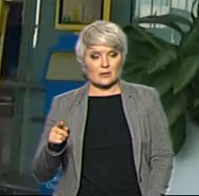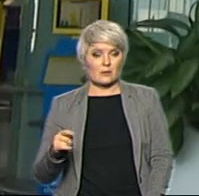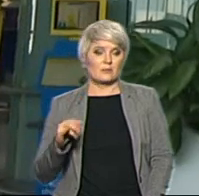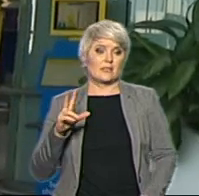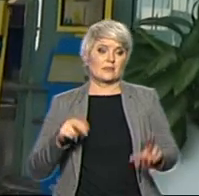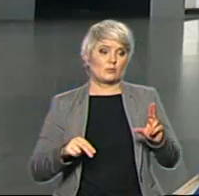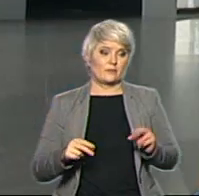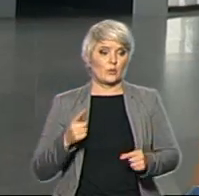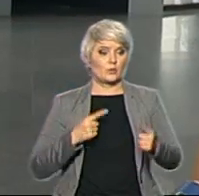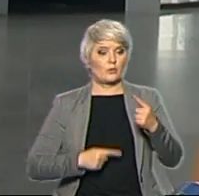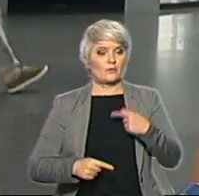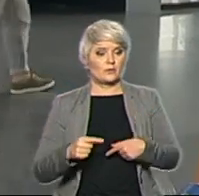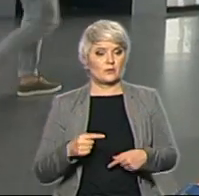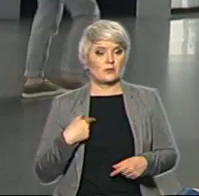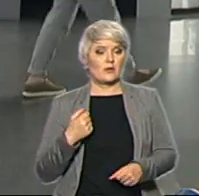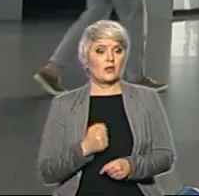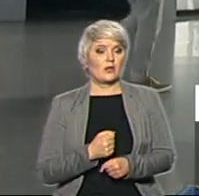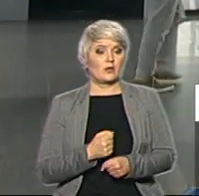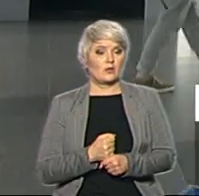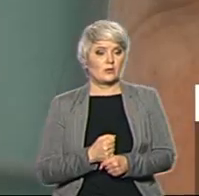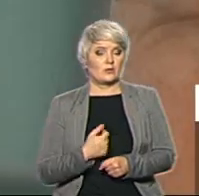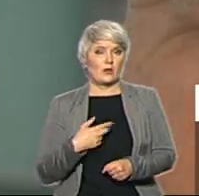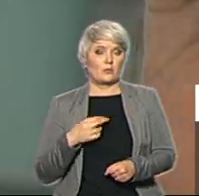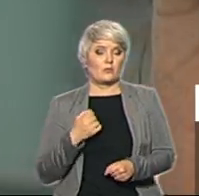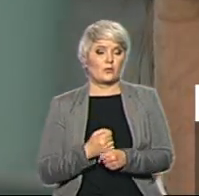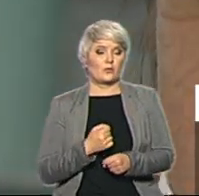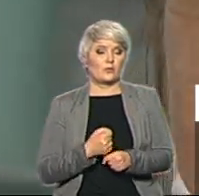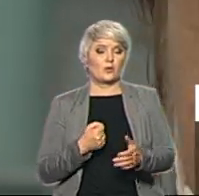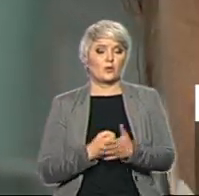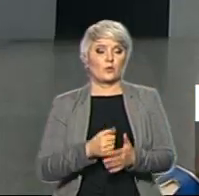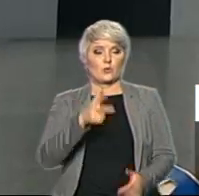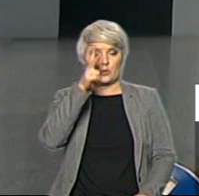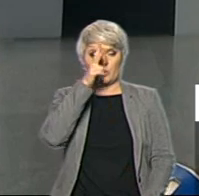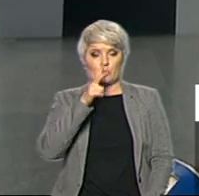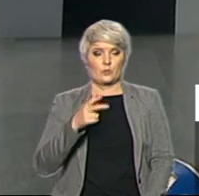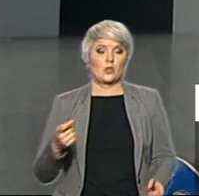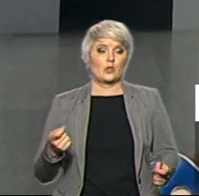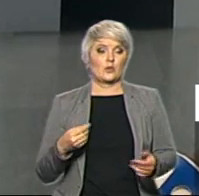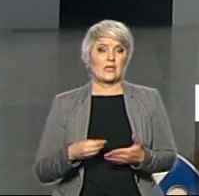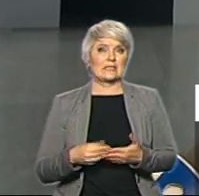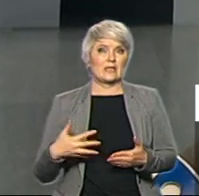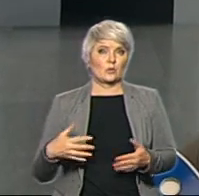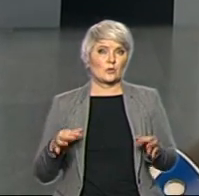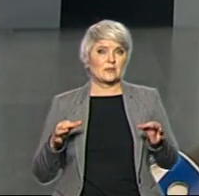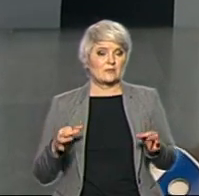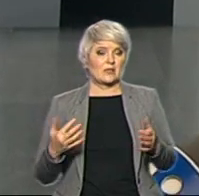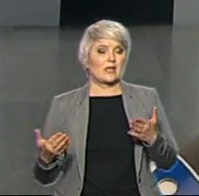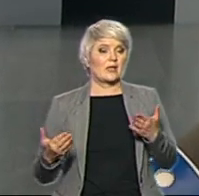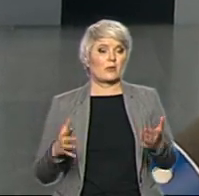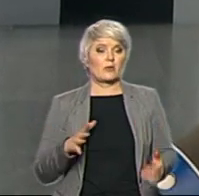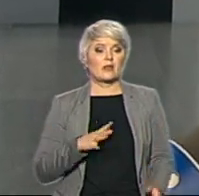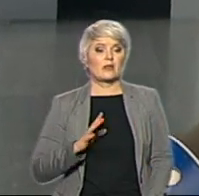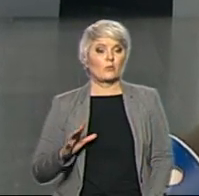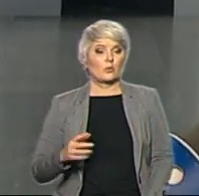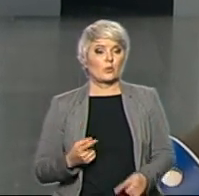сподіваюсь, повернусь. По роботі? Ні, тільки по роботі. До 3 місяців. Трошки задорого, звичайно. Якби не було